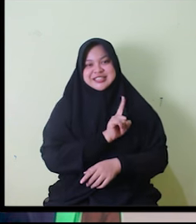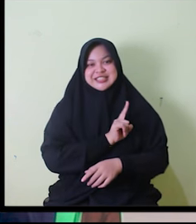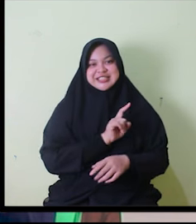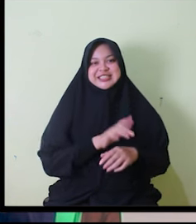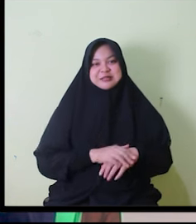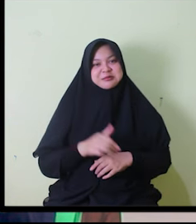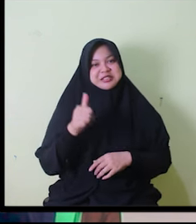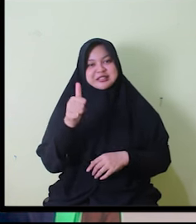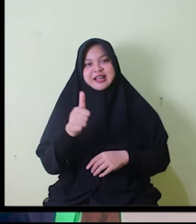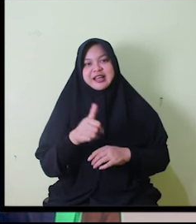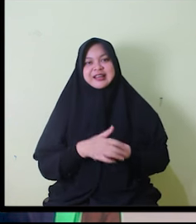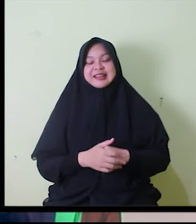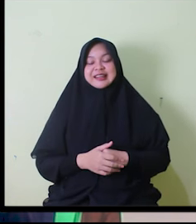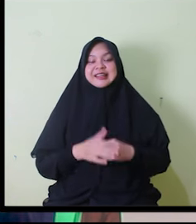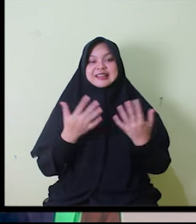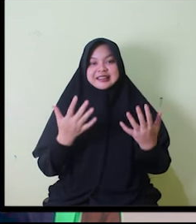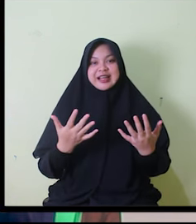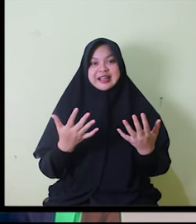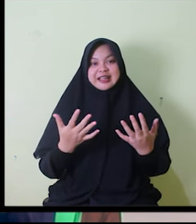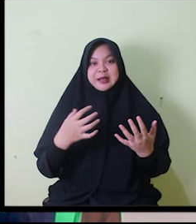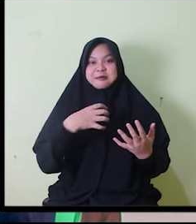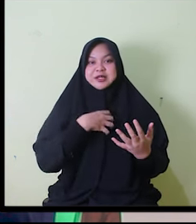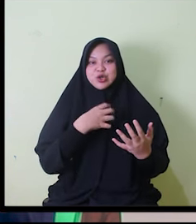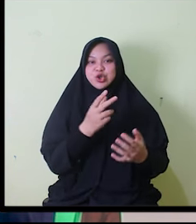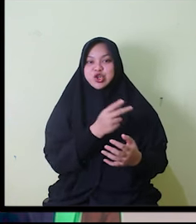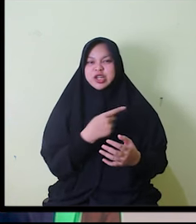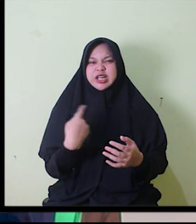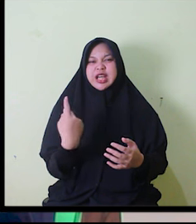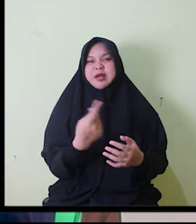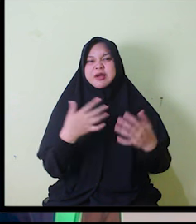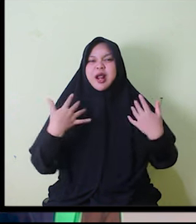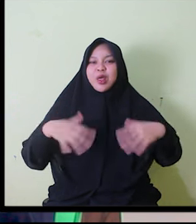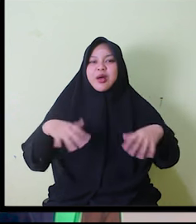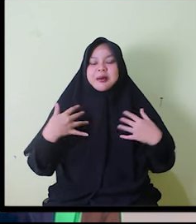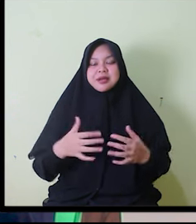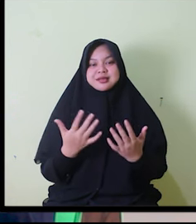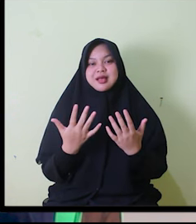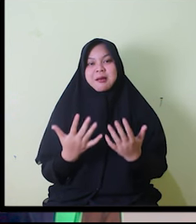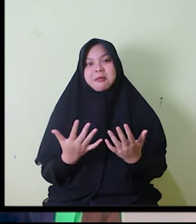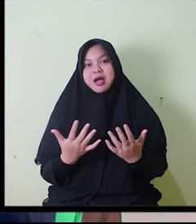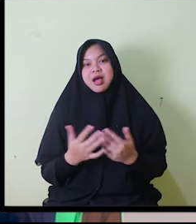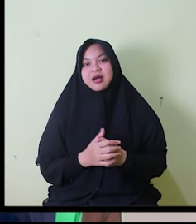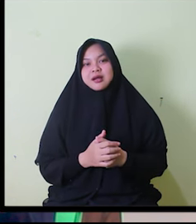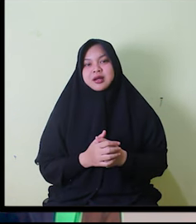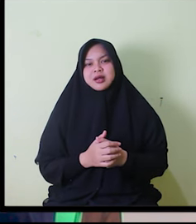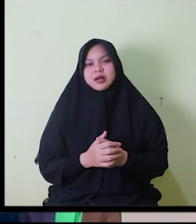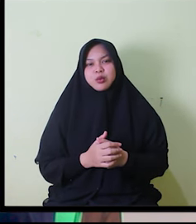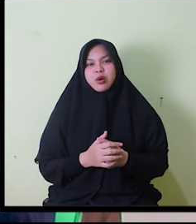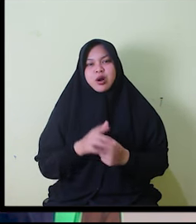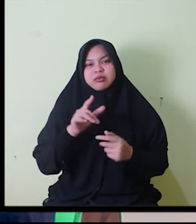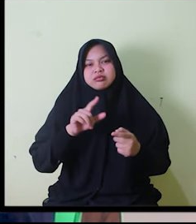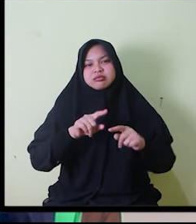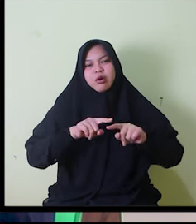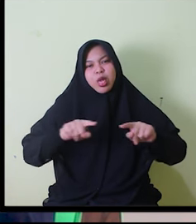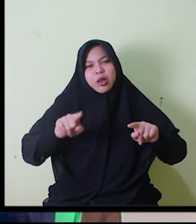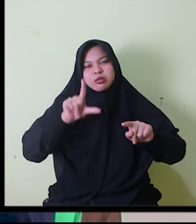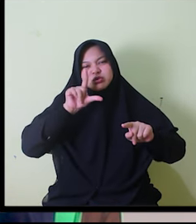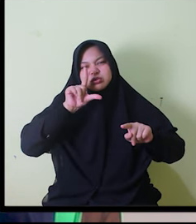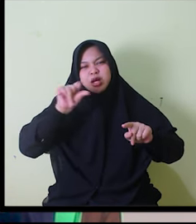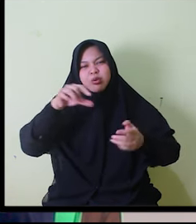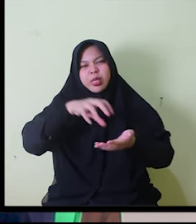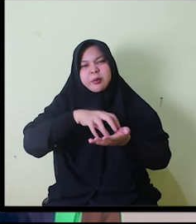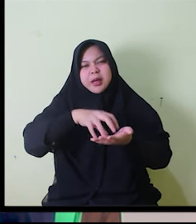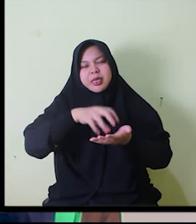yang yang yang Menurut kami itu sangat-sangat luar biasa walaupun jaraknya yang cukup jauh ya